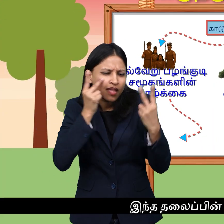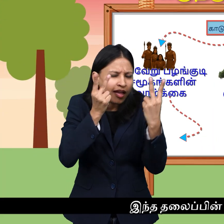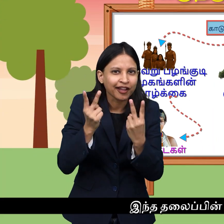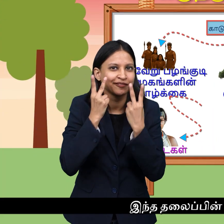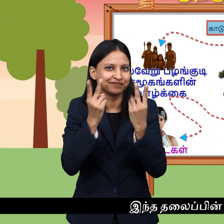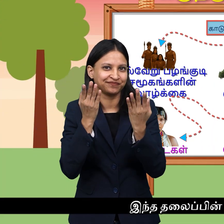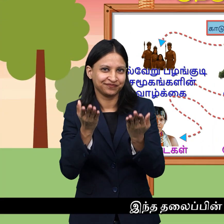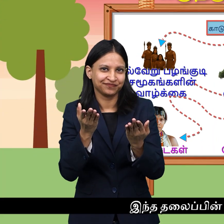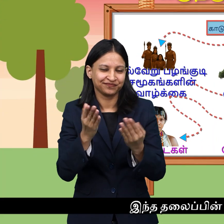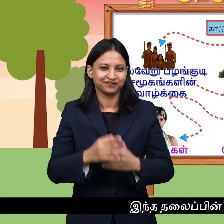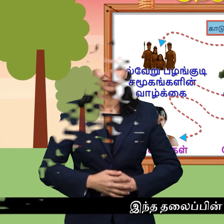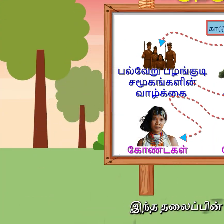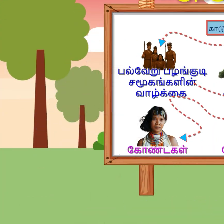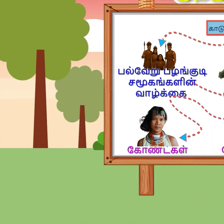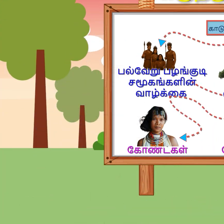வரைபடத்தை பார்ப்போம்.